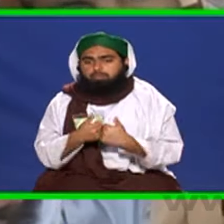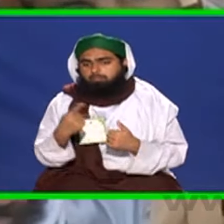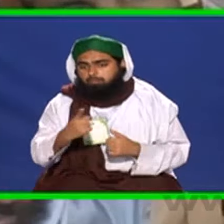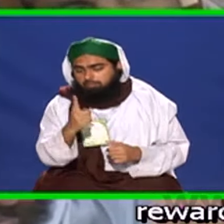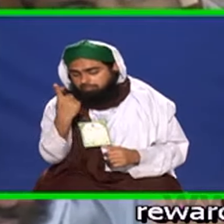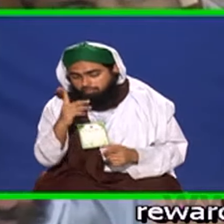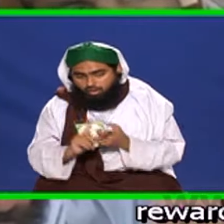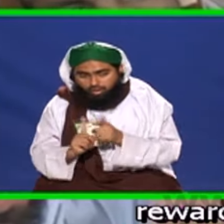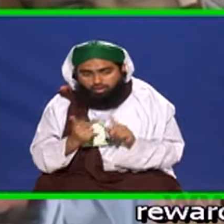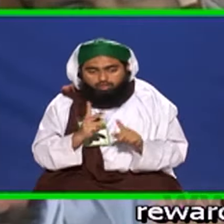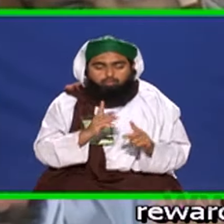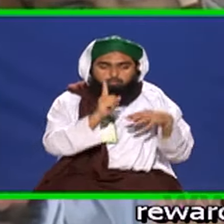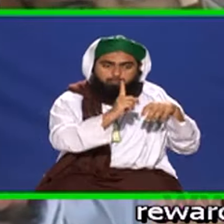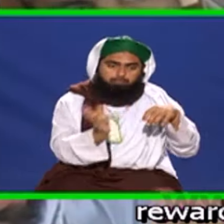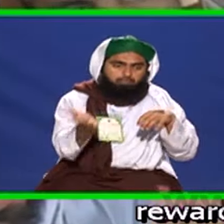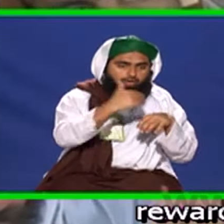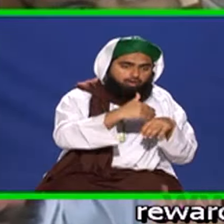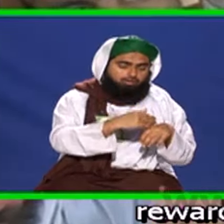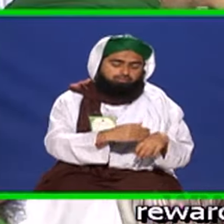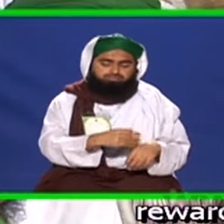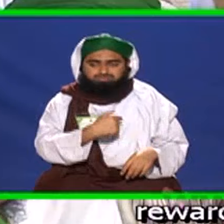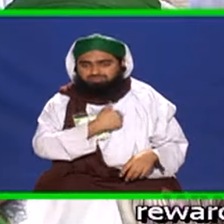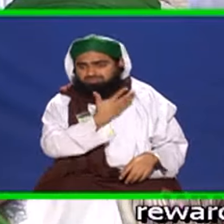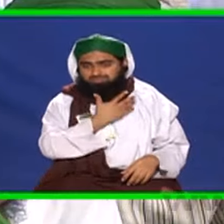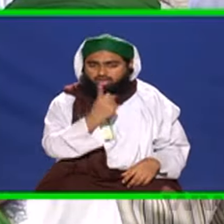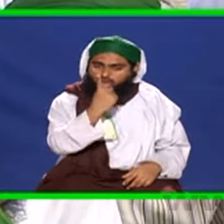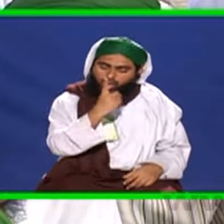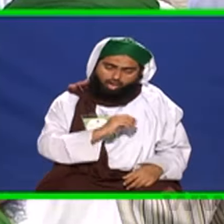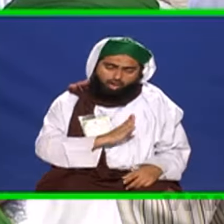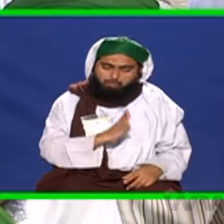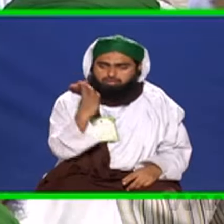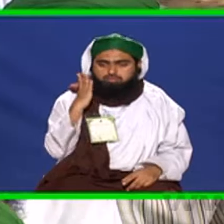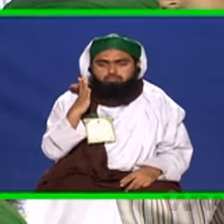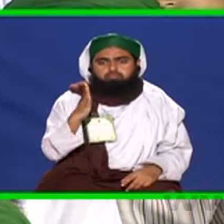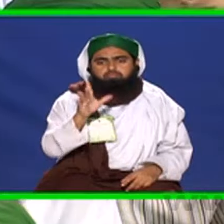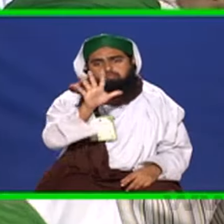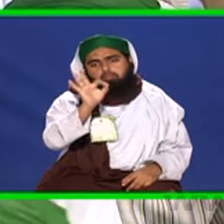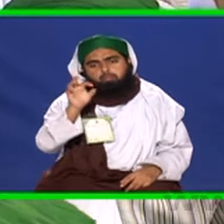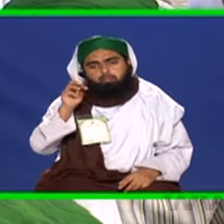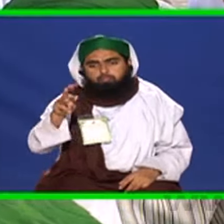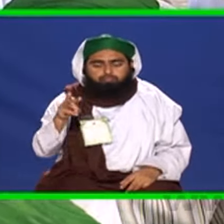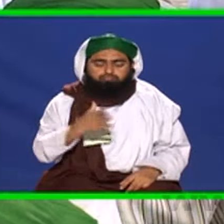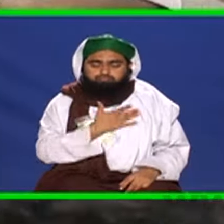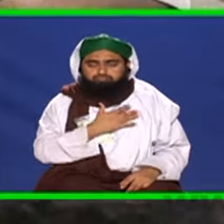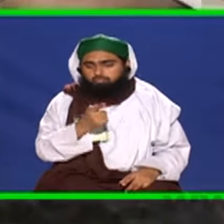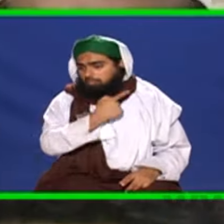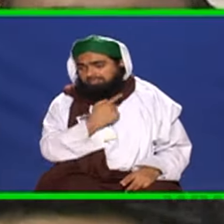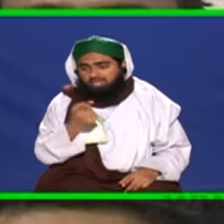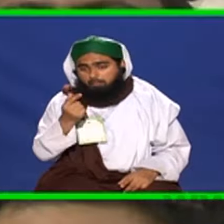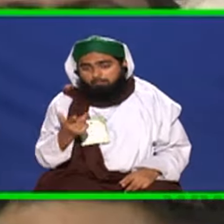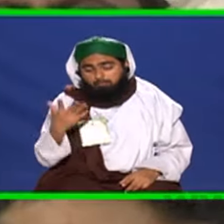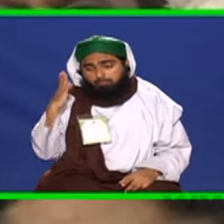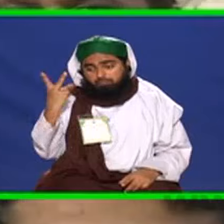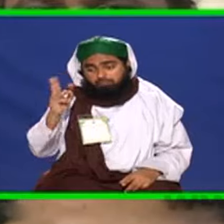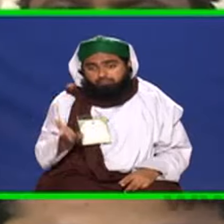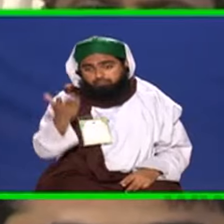لاکھ, وہاں ایک کی پچاس ہزار. تو پھر اس حساب سے لالچ تو یہ ہوتا ہے کہ زیادہ